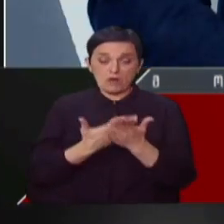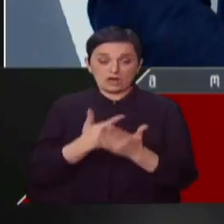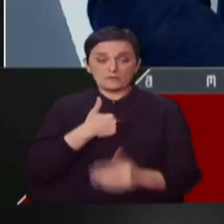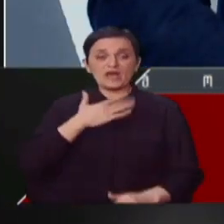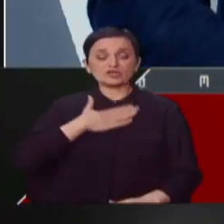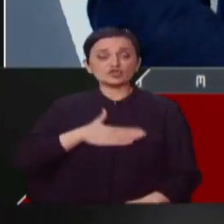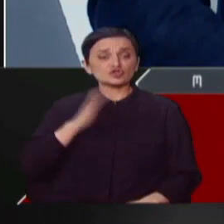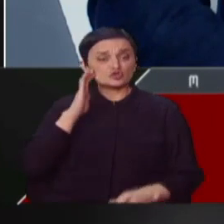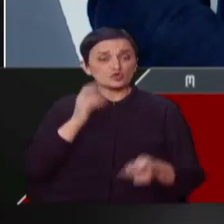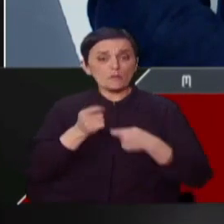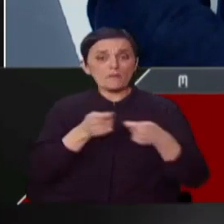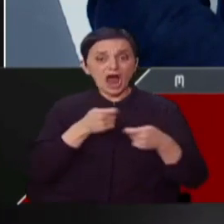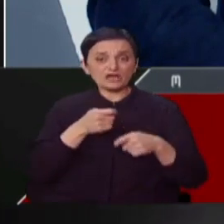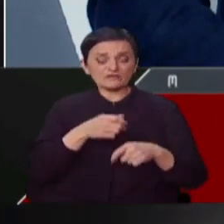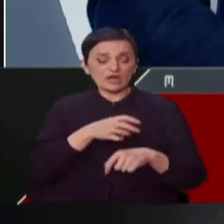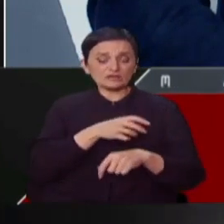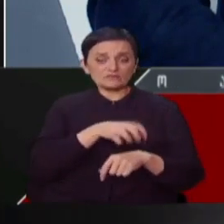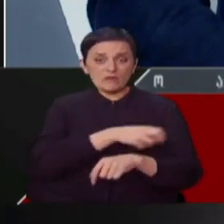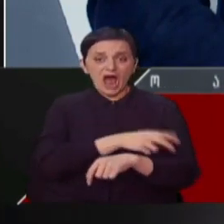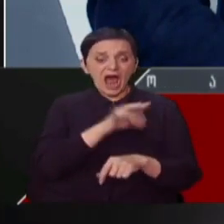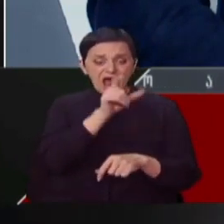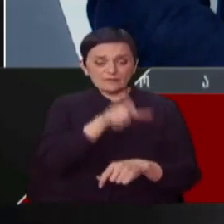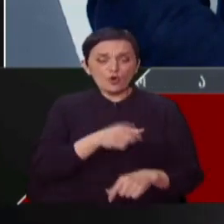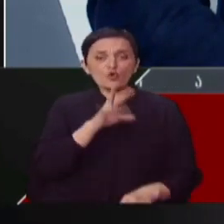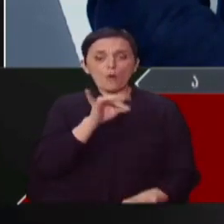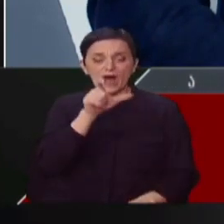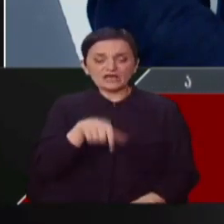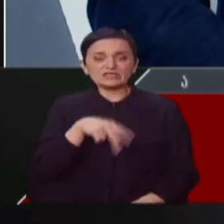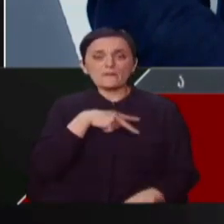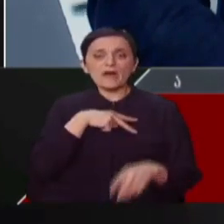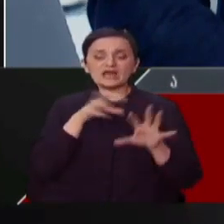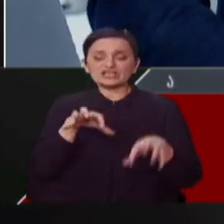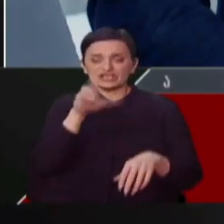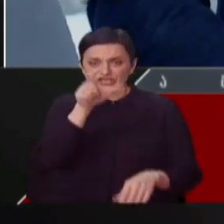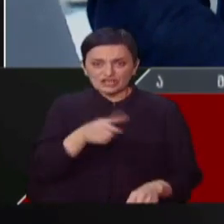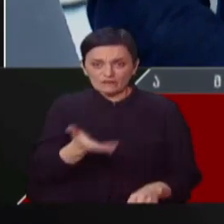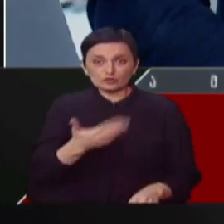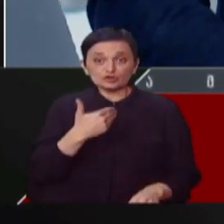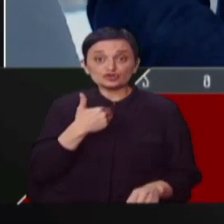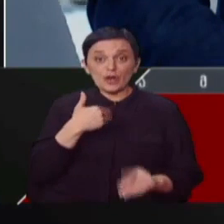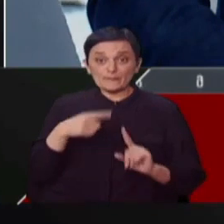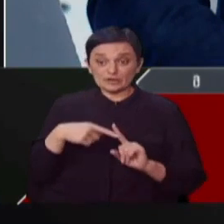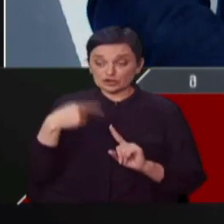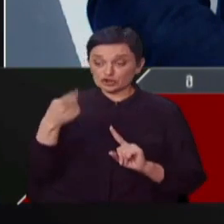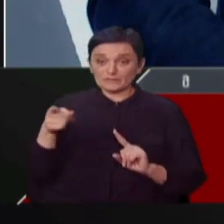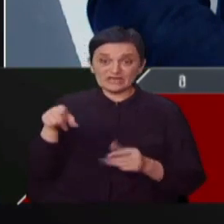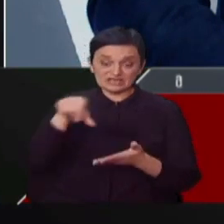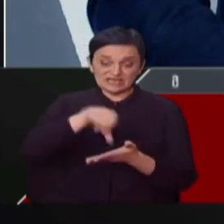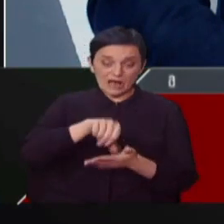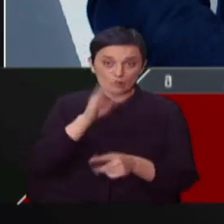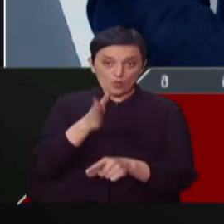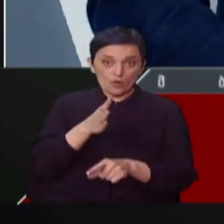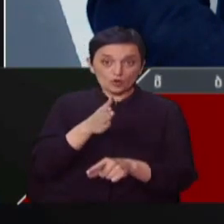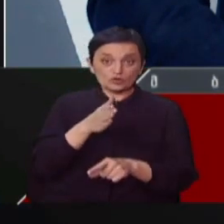ვით მოუსმენდი მართველი პარტიის თავმჯდომარეს ღარიბაშვილს, ყობახიძეს, პარლამენტის თავმჯდომარეს, ეს შემდეგ როგორ იქნება წარმომადგენელი?